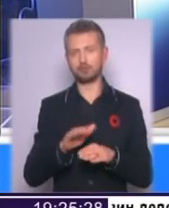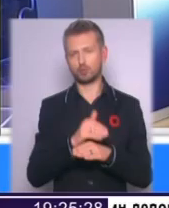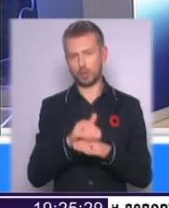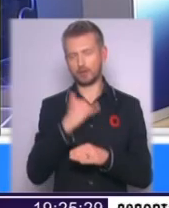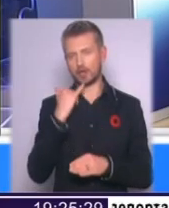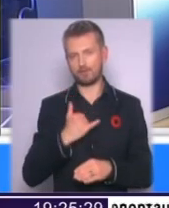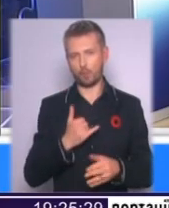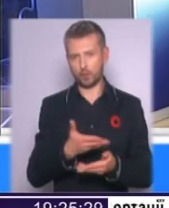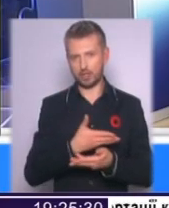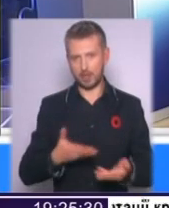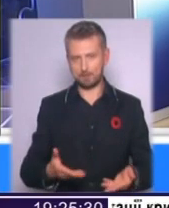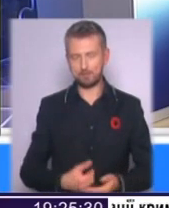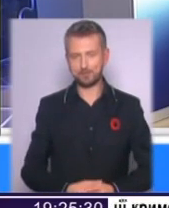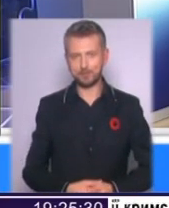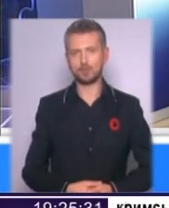вашу активну